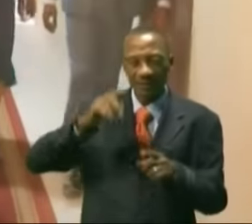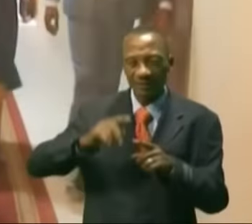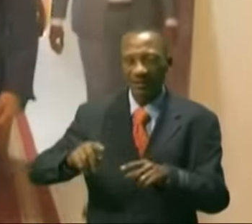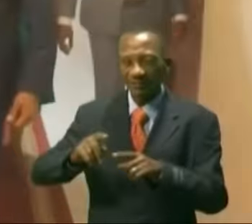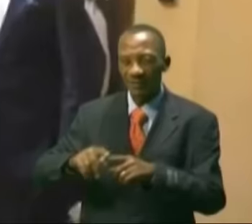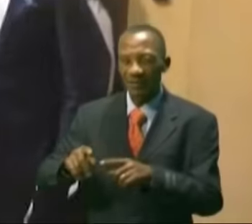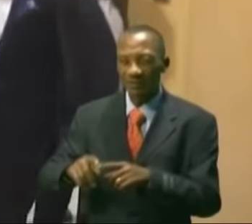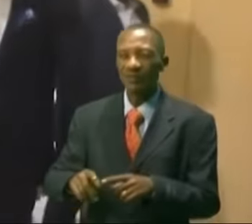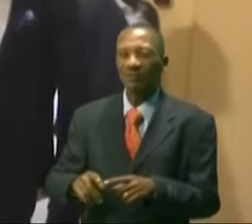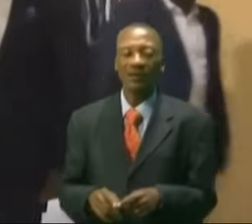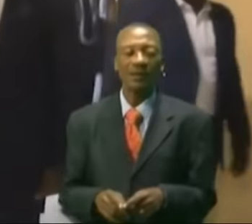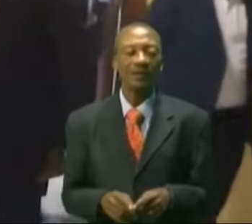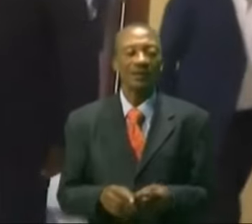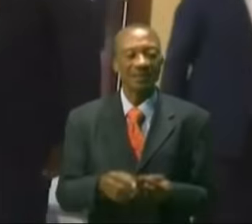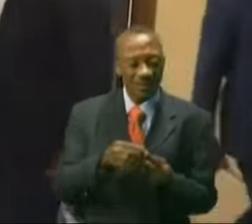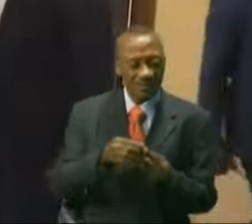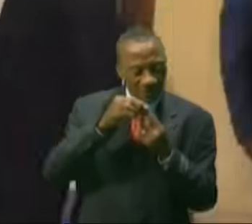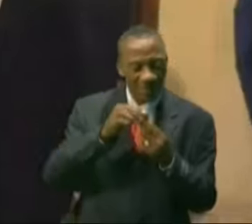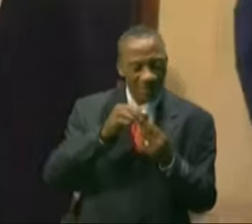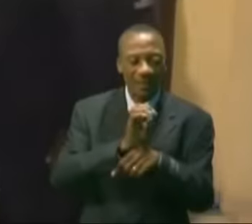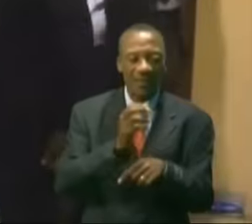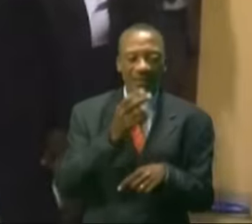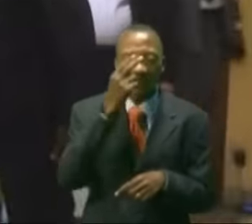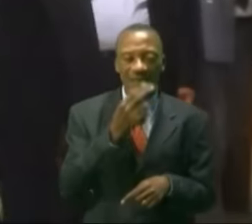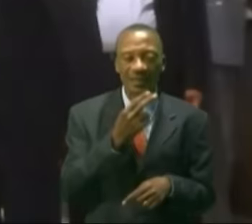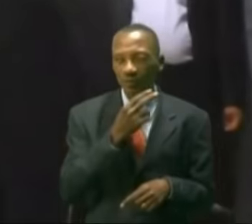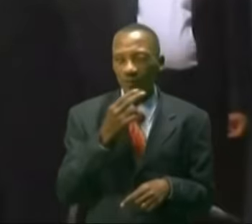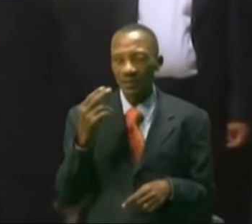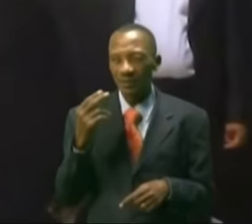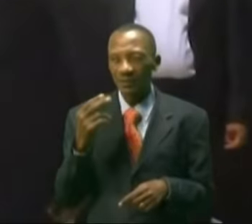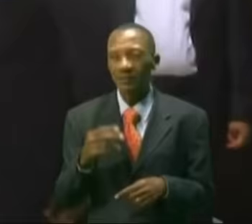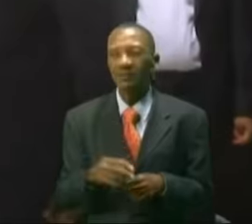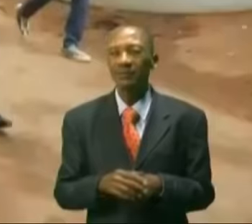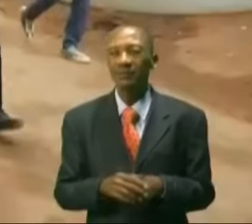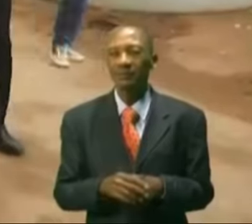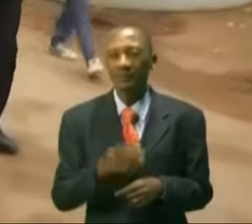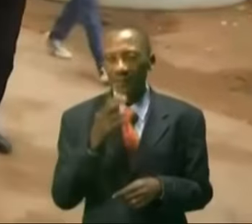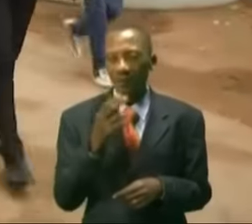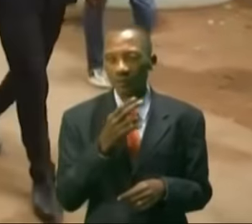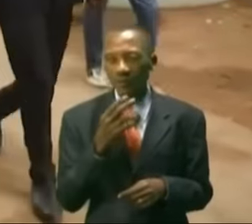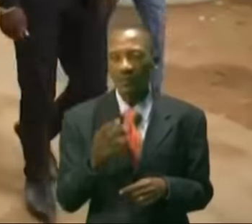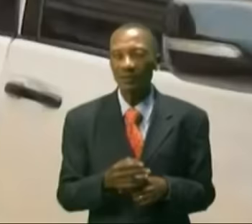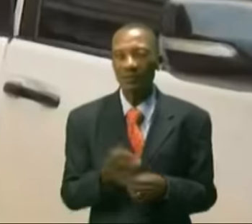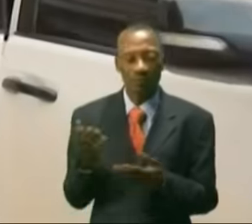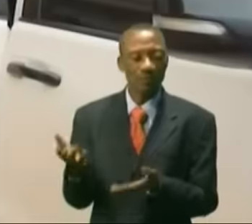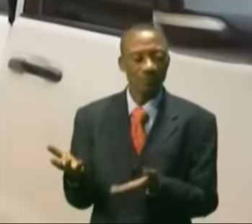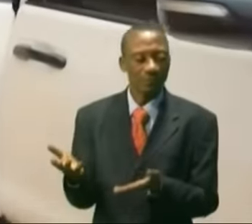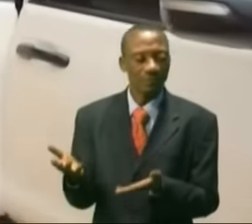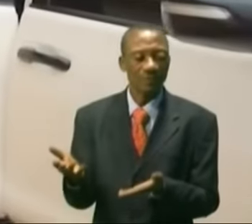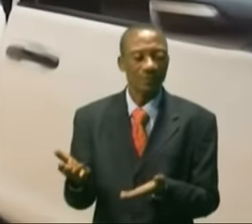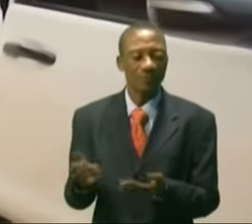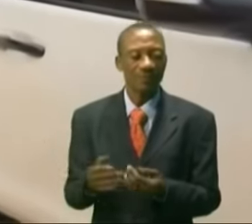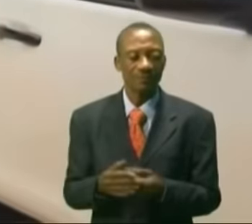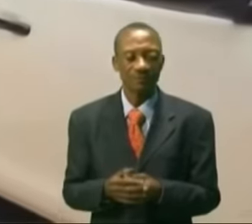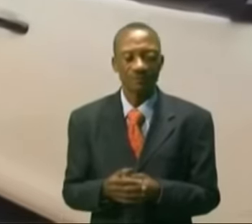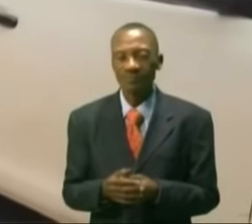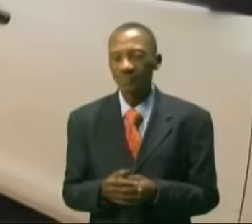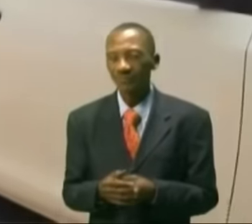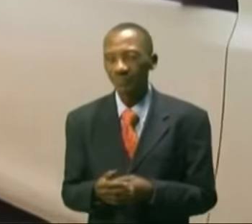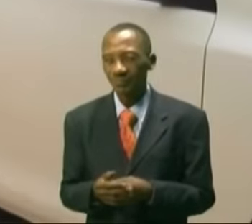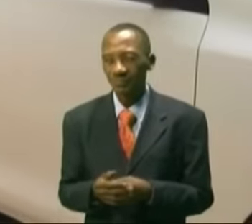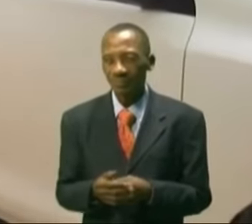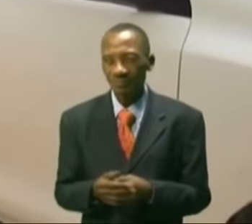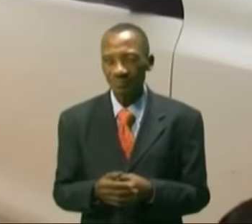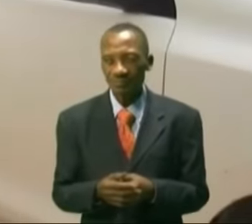catholique, spoliés ou menacés de spoliation, était également au menu. Il y a des concessions qui sont spoliées.